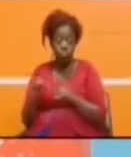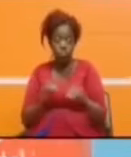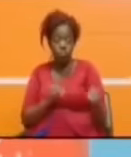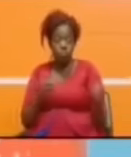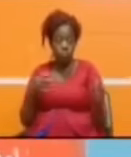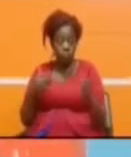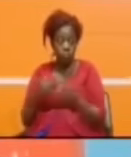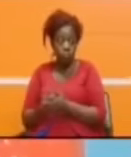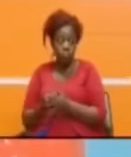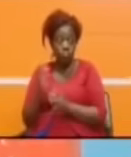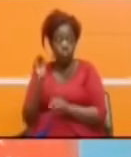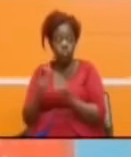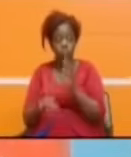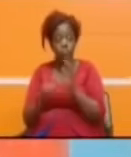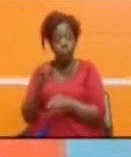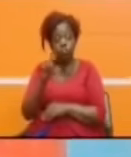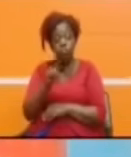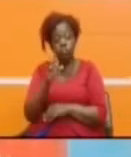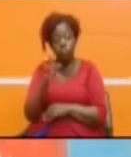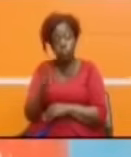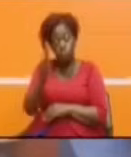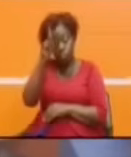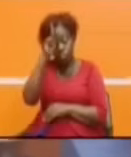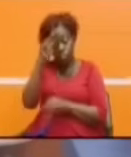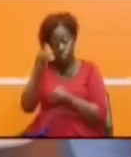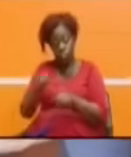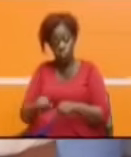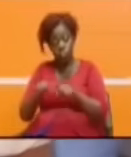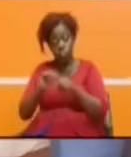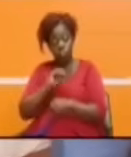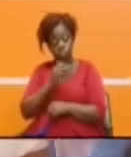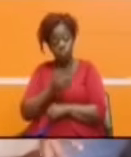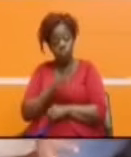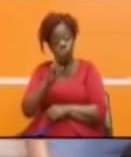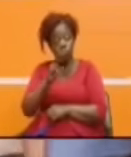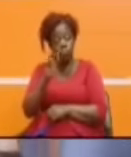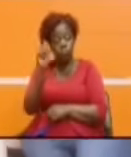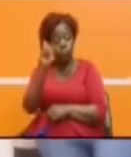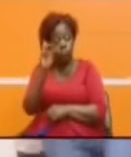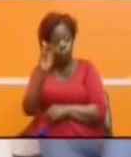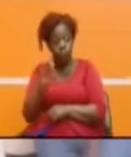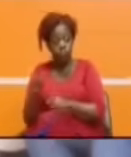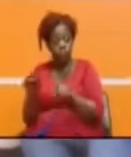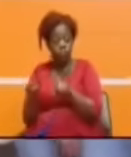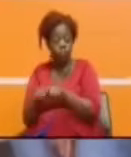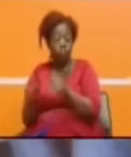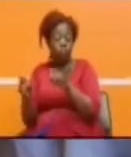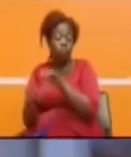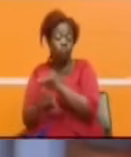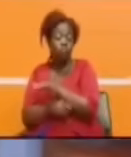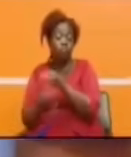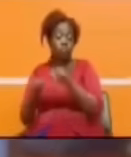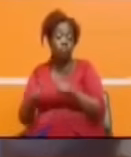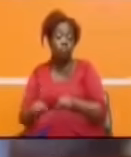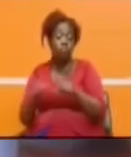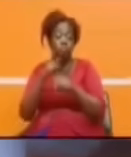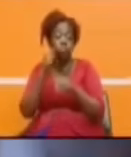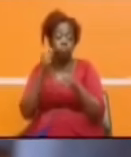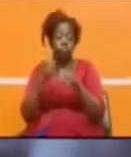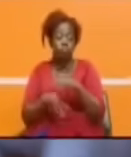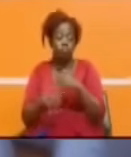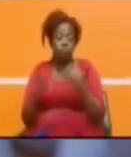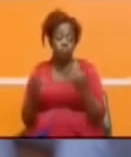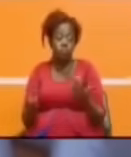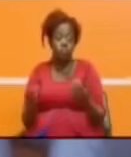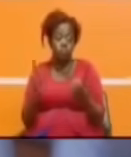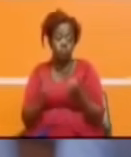dda. Ku woofiisi ya ssentebe w'ekyalo akulira abakyala Rose n'abaterega n'amyuka ssentebe Henry Kawooya bategeezezza nti